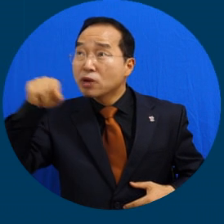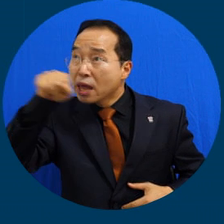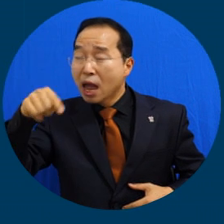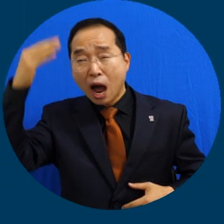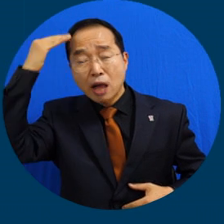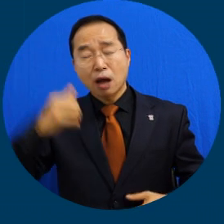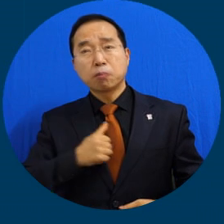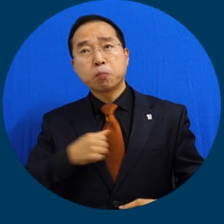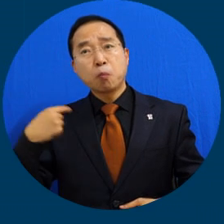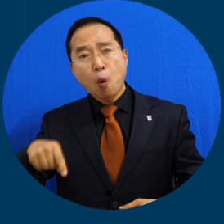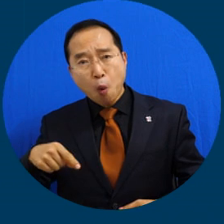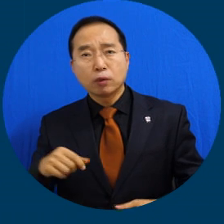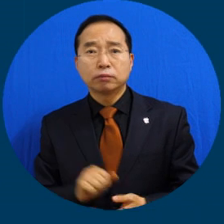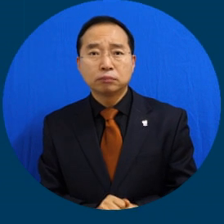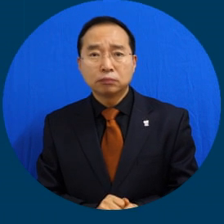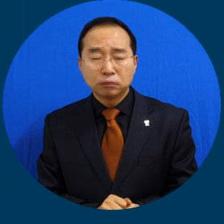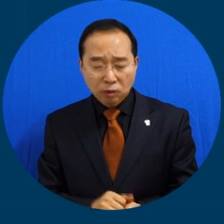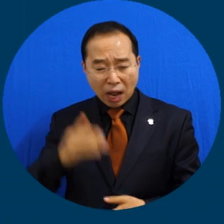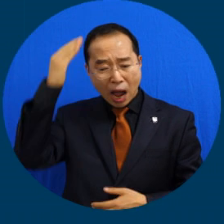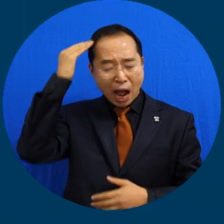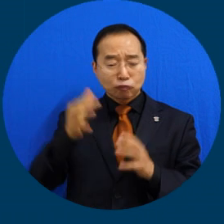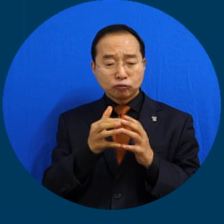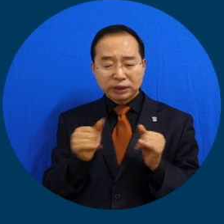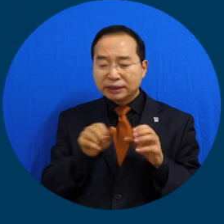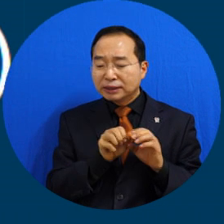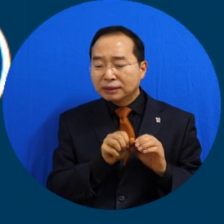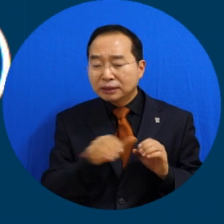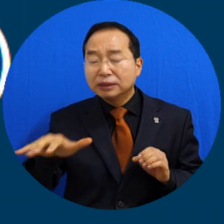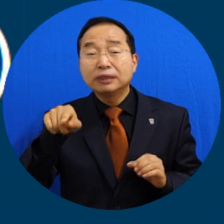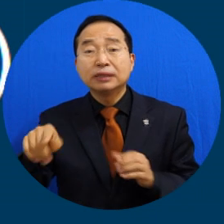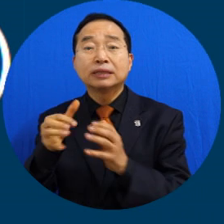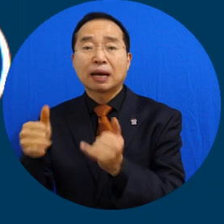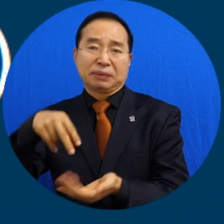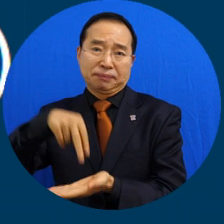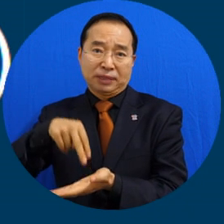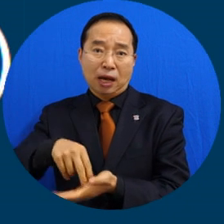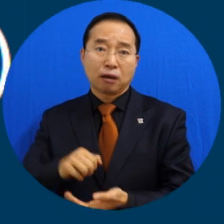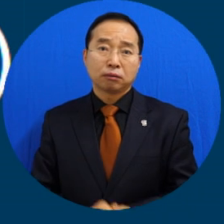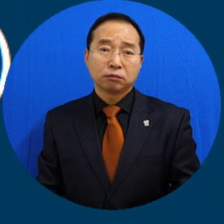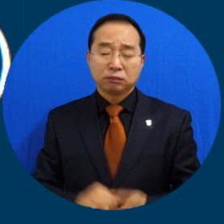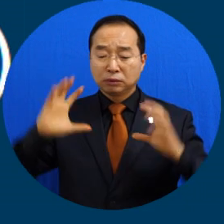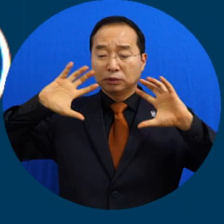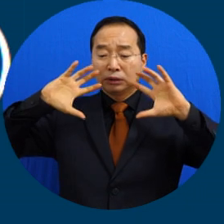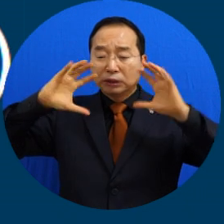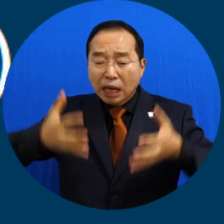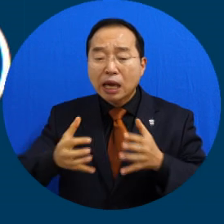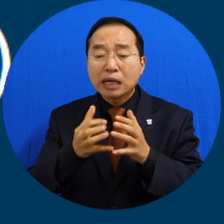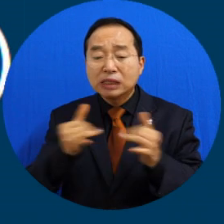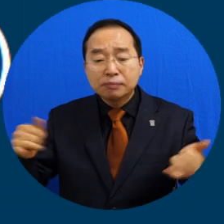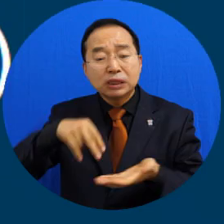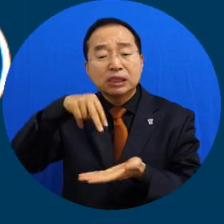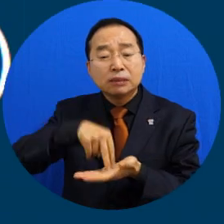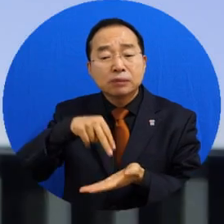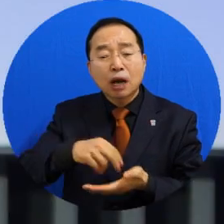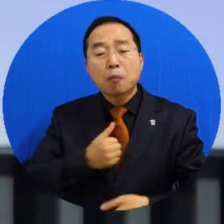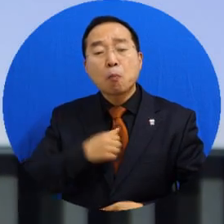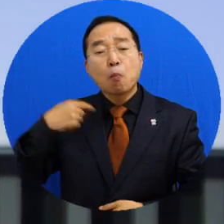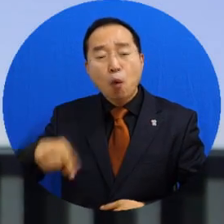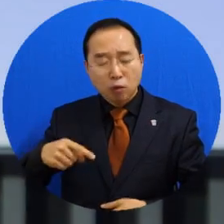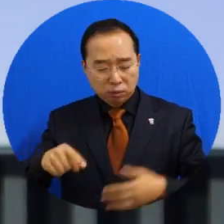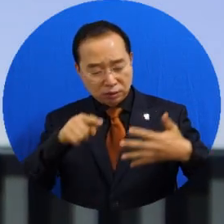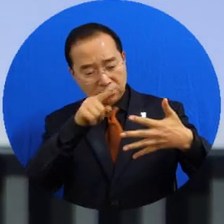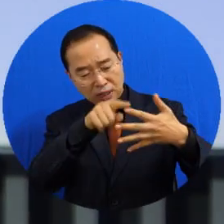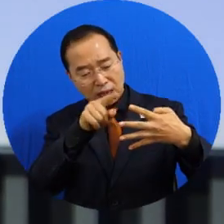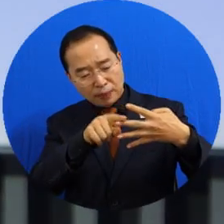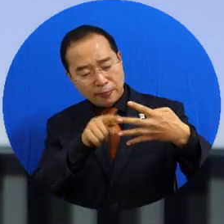정체성, 코리안 디아스포라로서의 정체성, 그리고 그 다음은 세계 시민으로서의 정체성이에요.